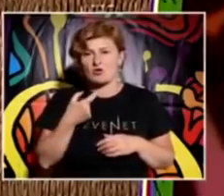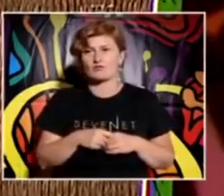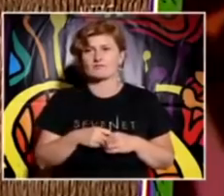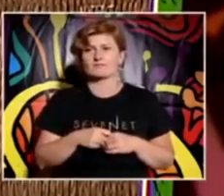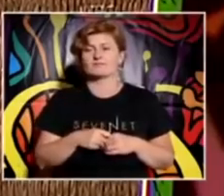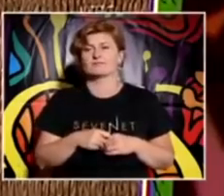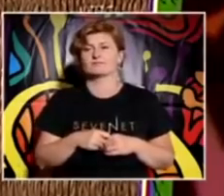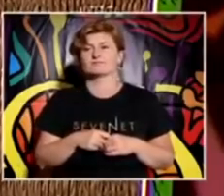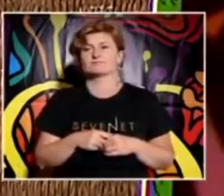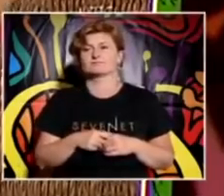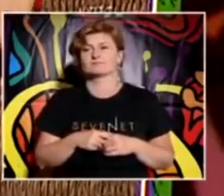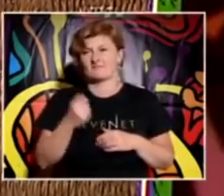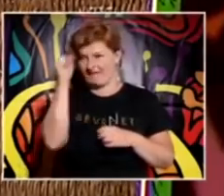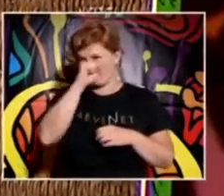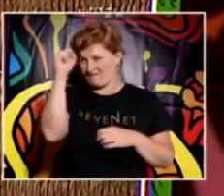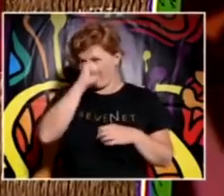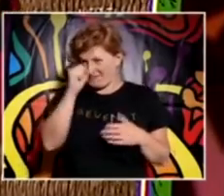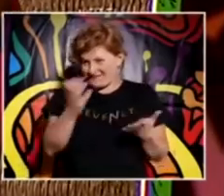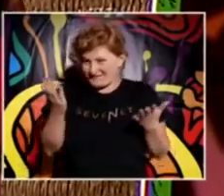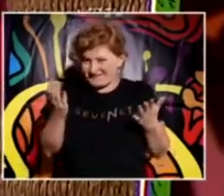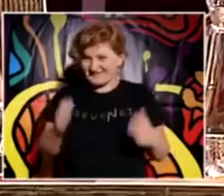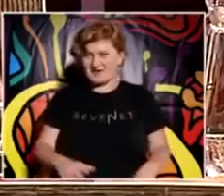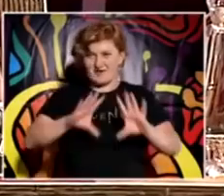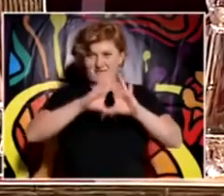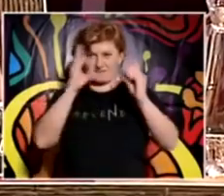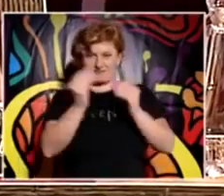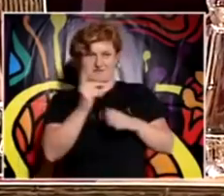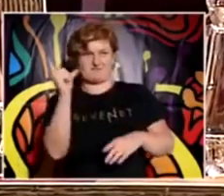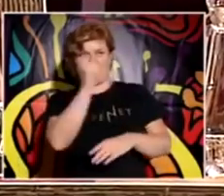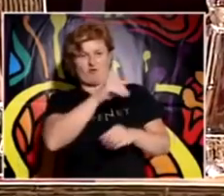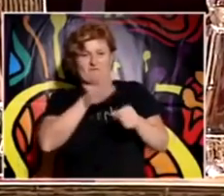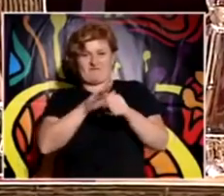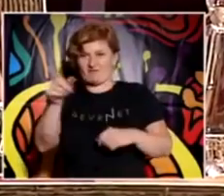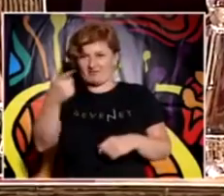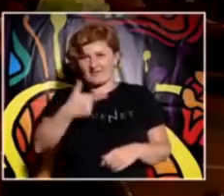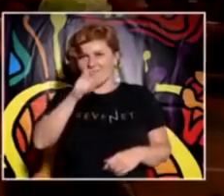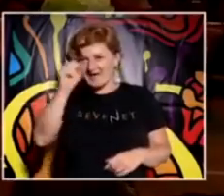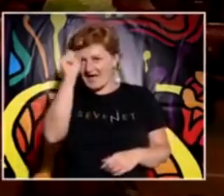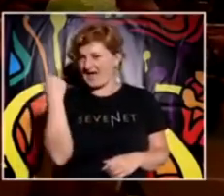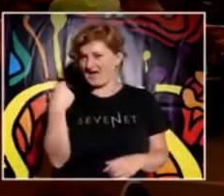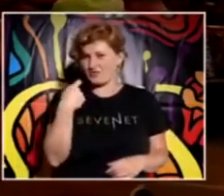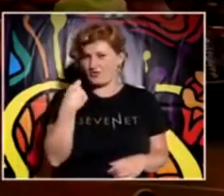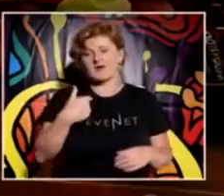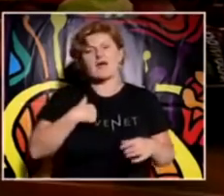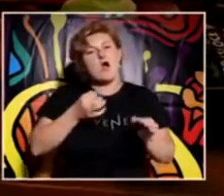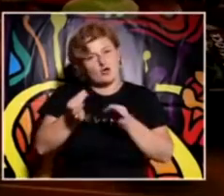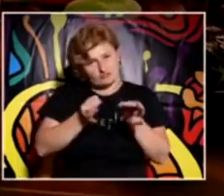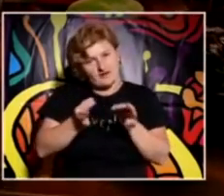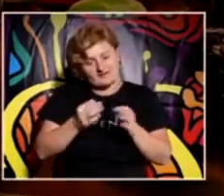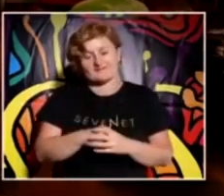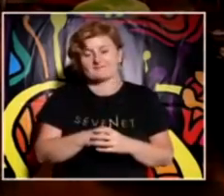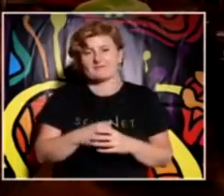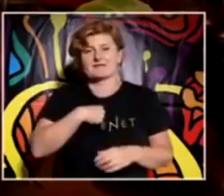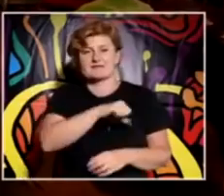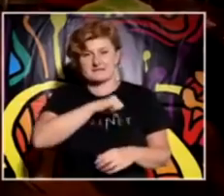Bardzo duże... Zwariowałaś? Tak, ja wiem. Zobacz, wszyscy wyszli po piwo, a Ty nie pijesz alkoholu. Nie piję i na tym oszczędzam.